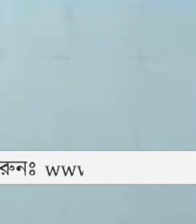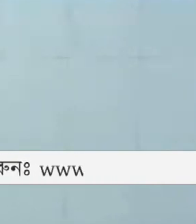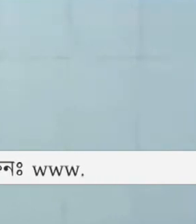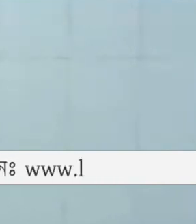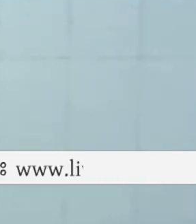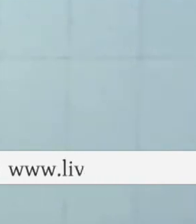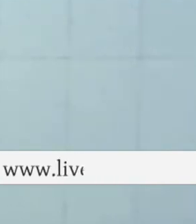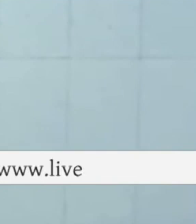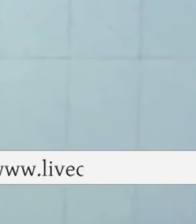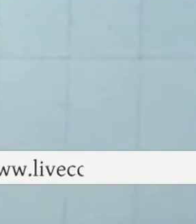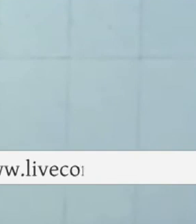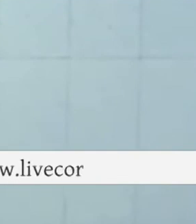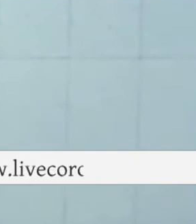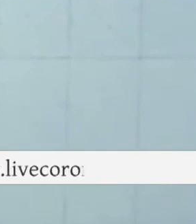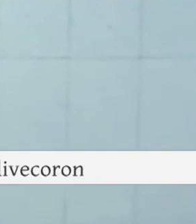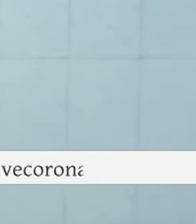পর্যন্ত